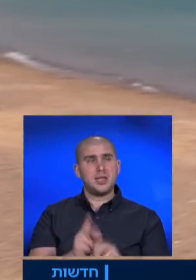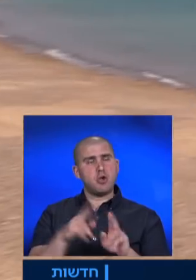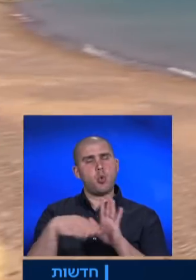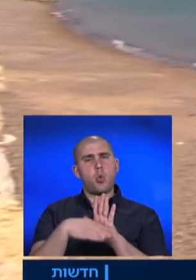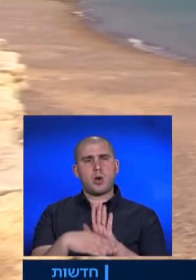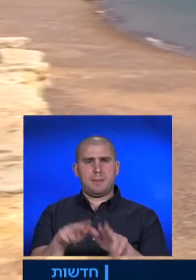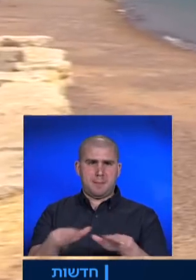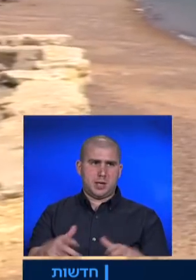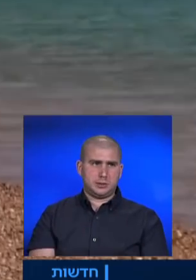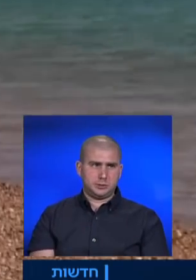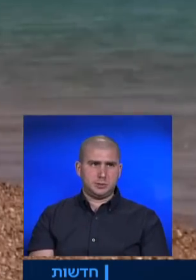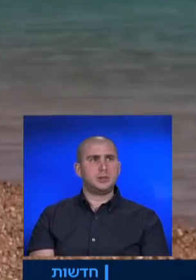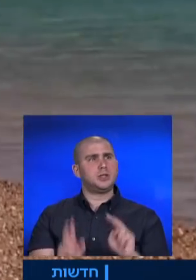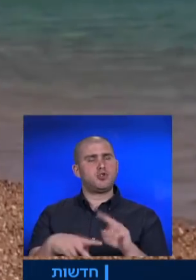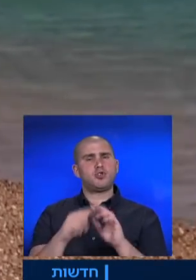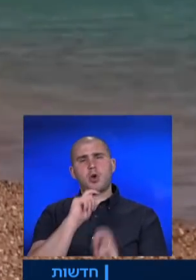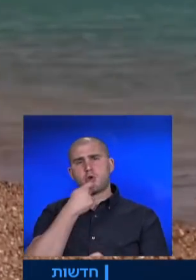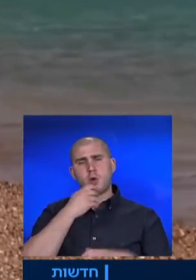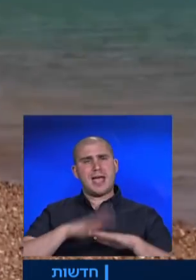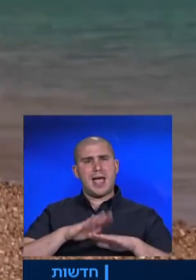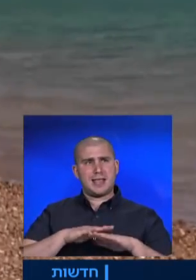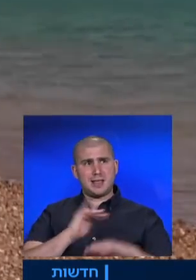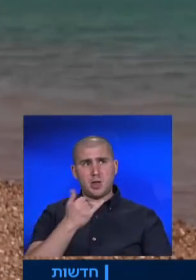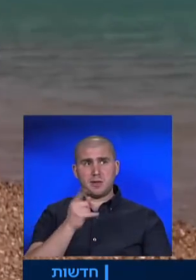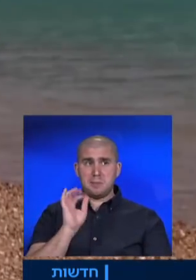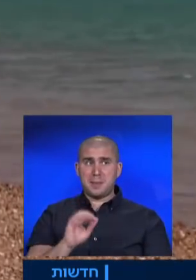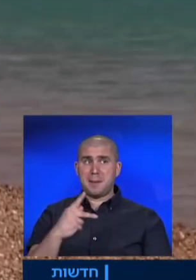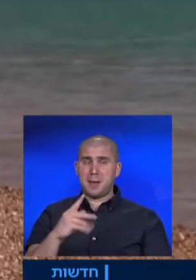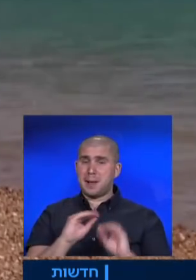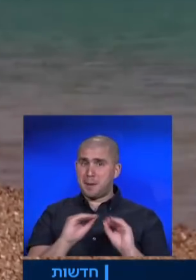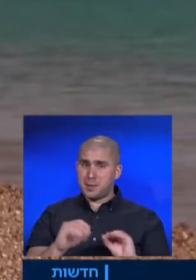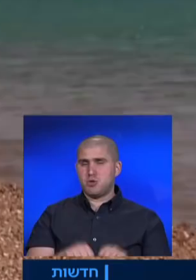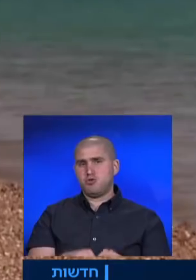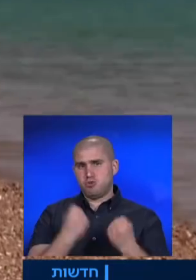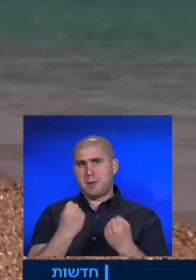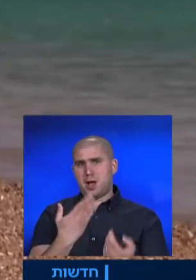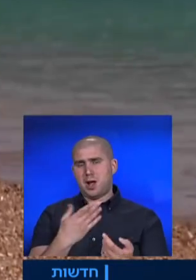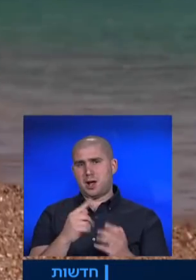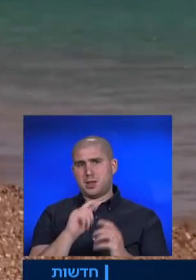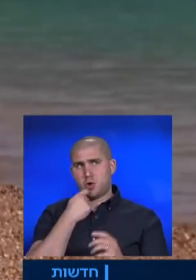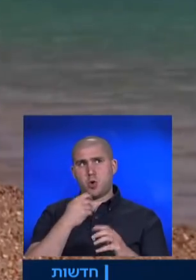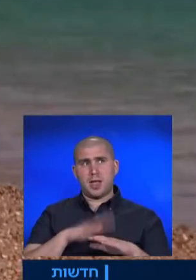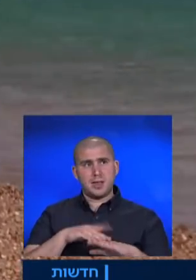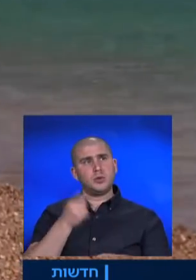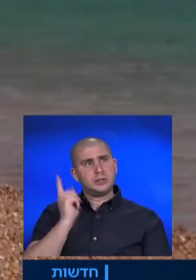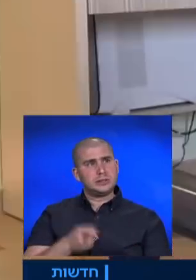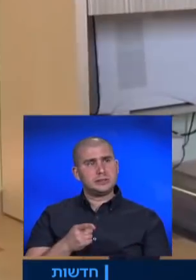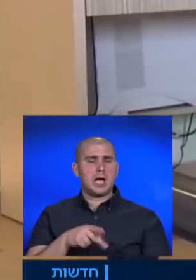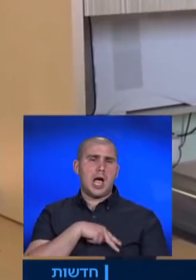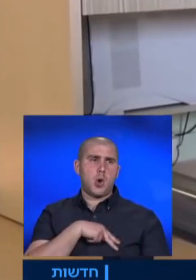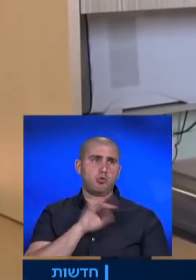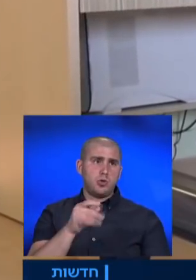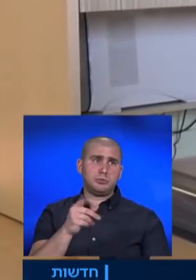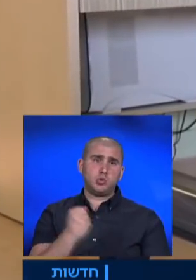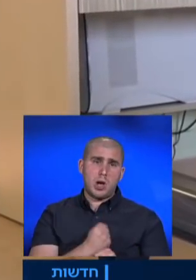זאת אומרת, יש את הקוד האתי, ובאמת פייר כמאמן שבר אותו, והוא צריך לשאת באחריות, וזה מה שהוא עשה.